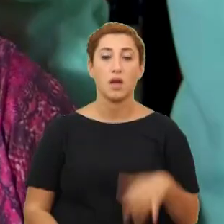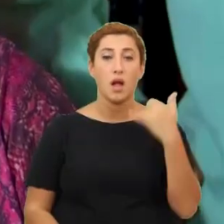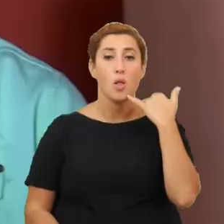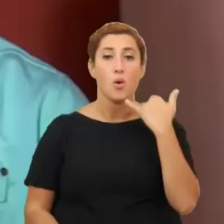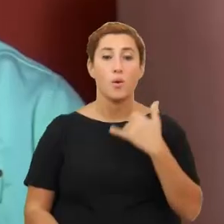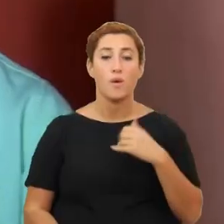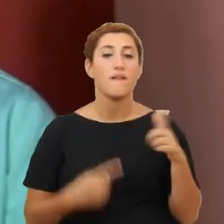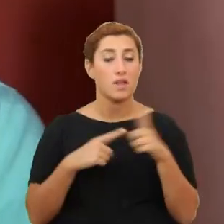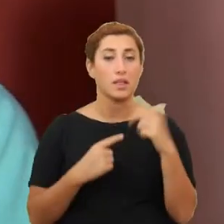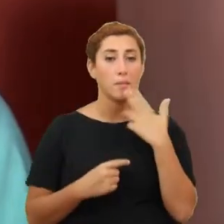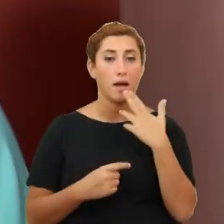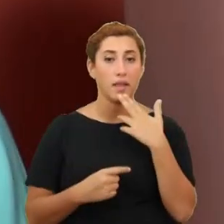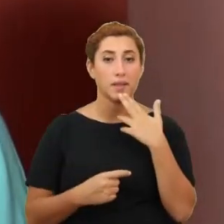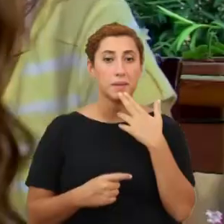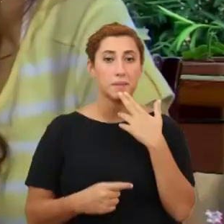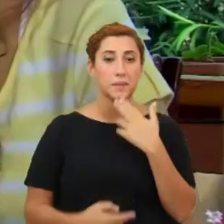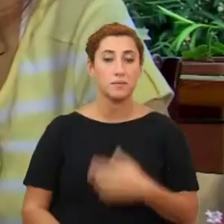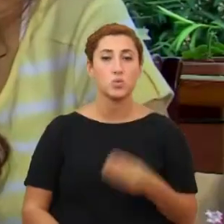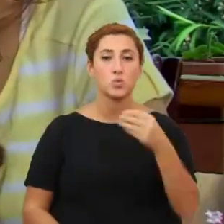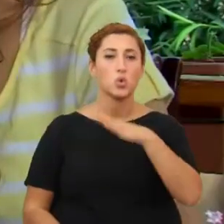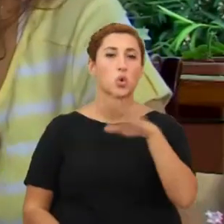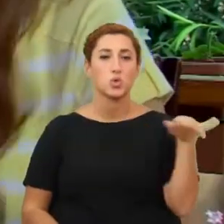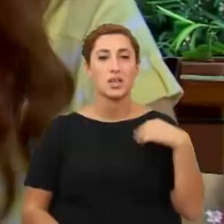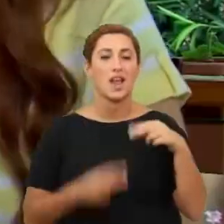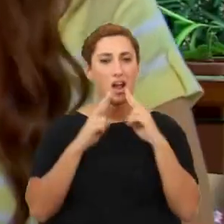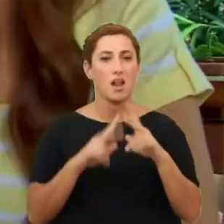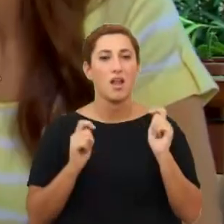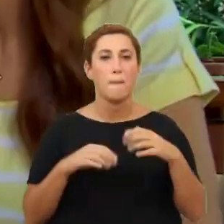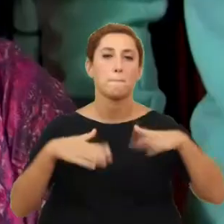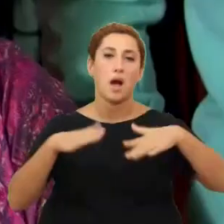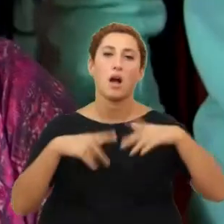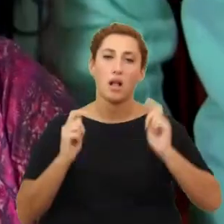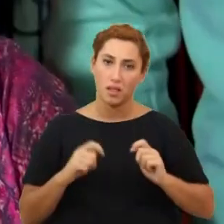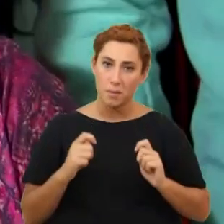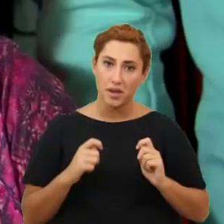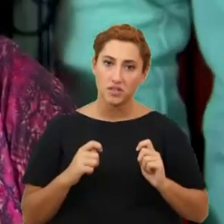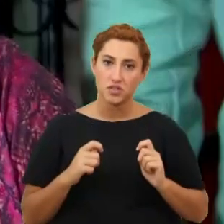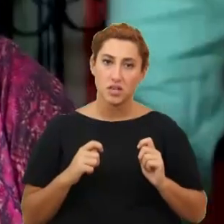Alo, Fatma Hanım. Çocuklarla karar verdik, barbekü yapacağız.